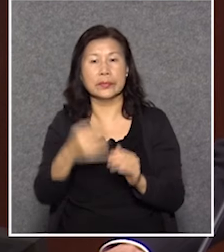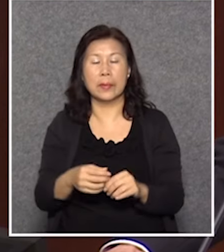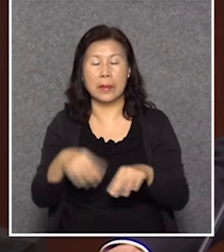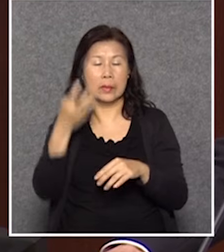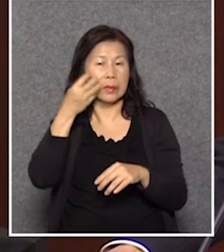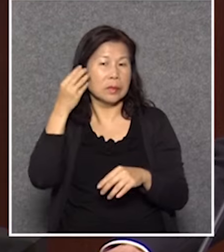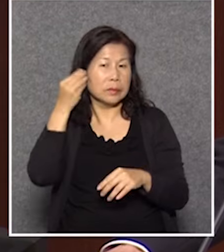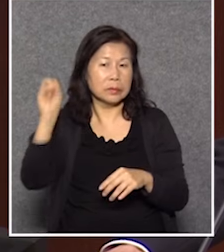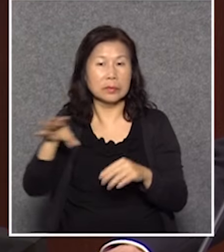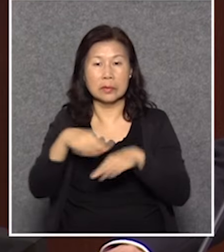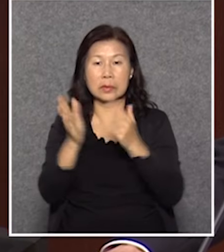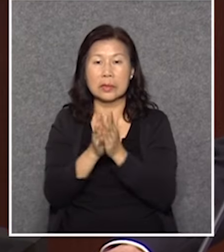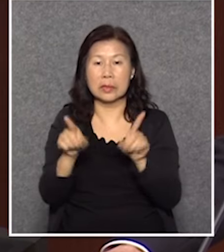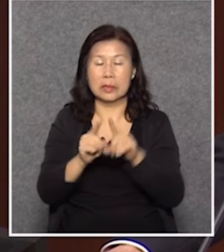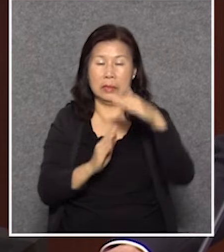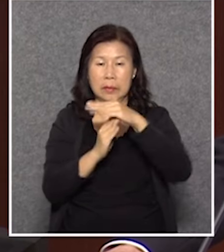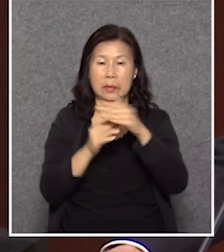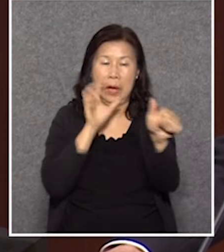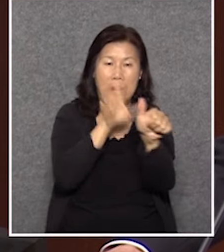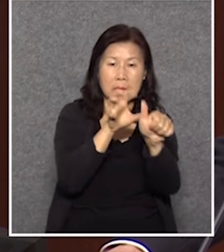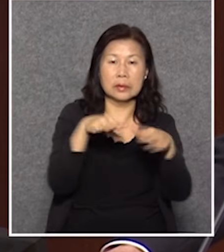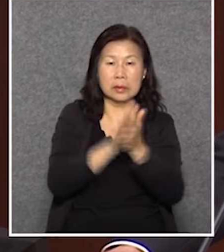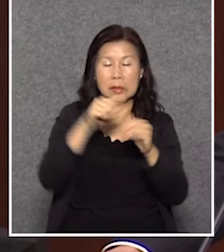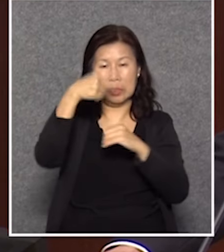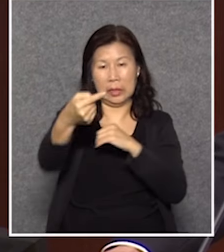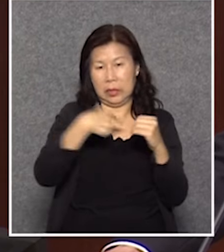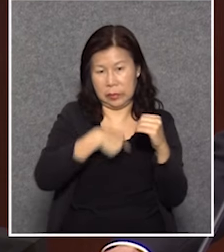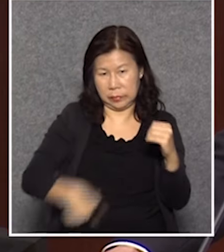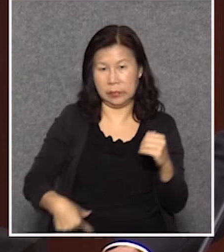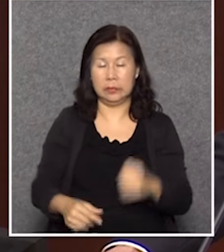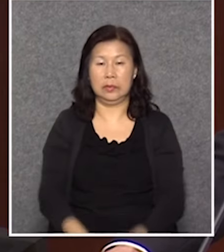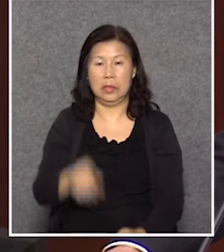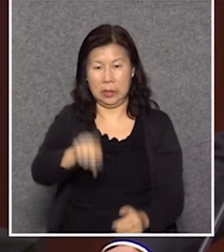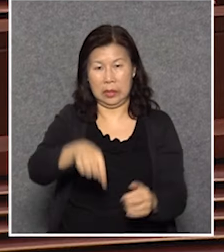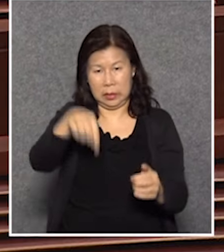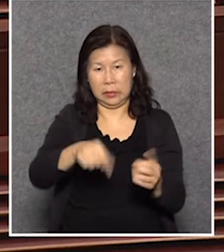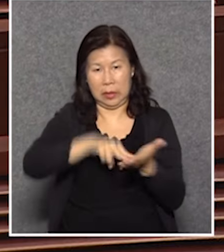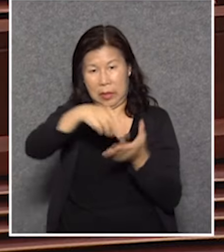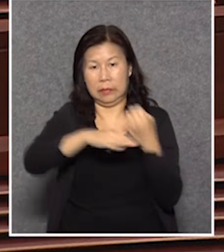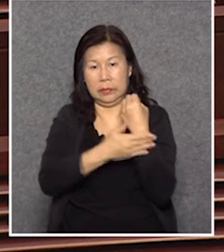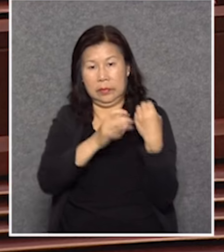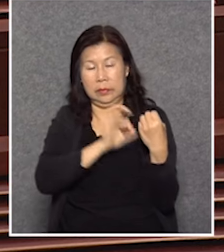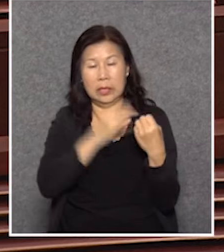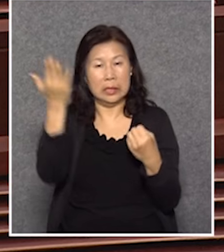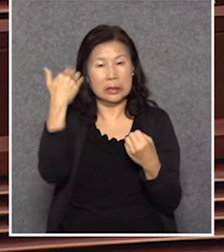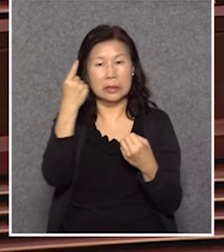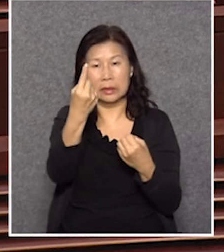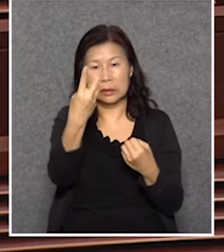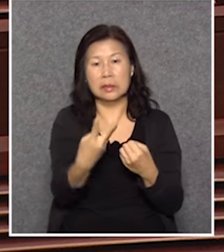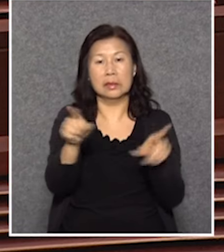去抨擊其他議員呢，在這個會議廳裏面呢亦都是經常會發生